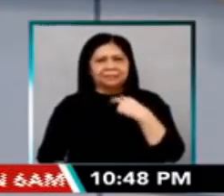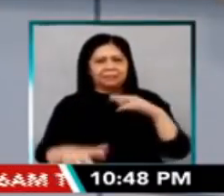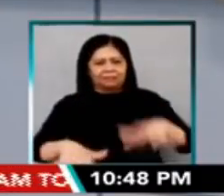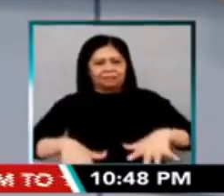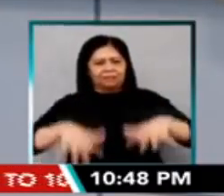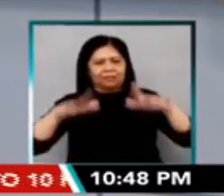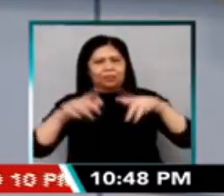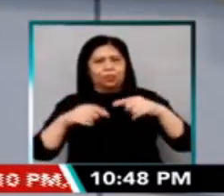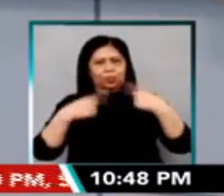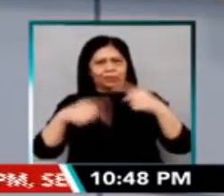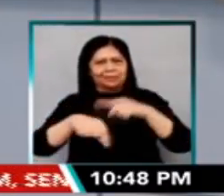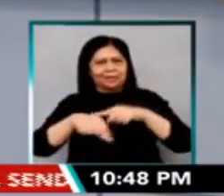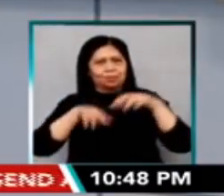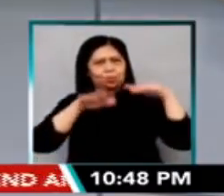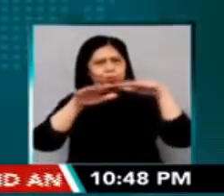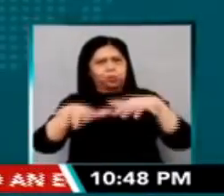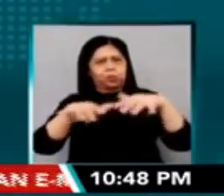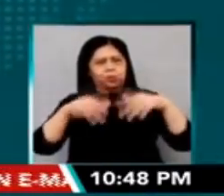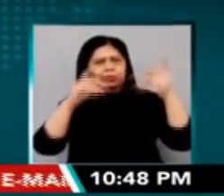ng bagyo.